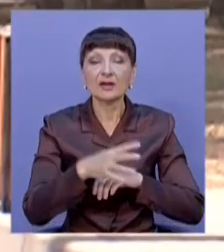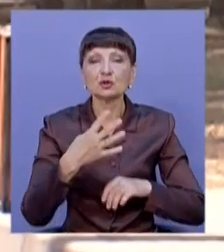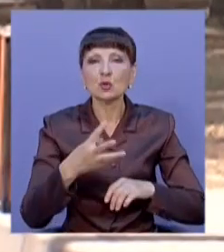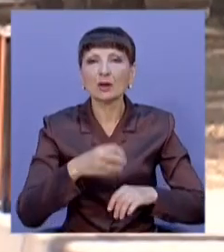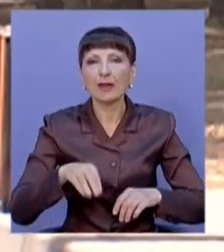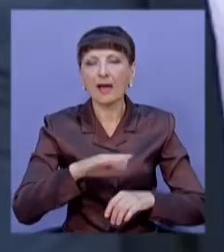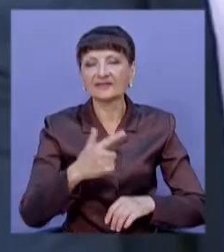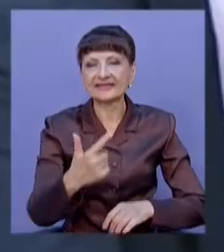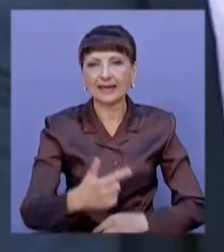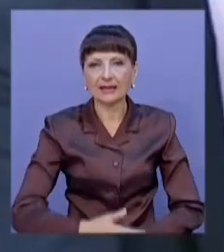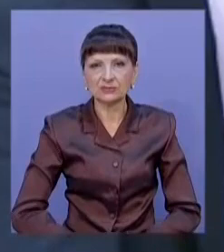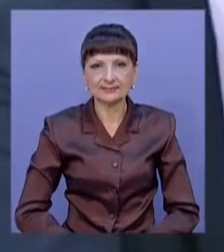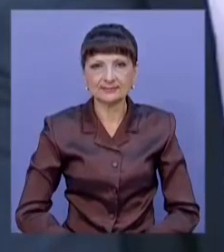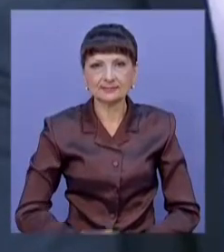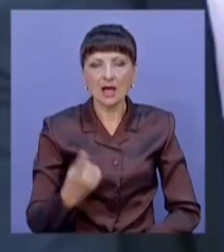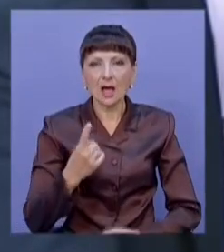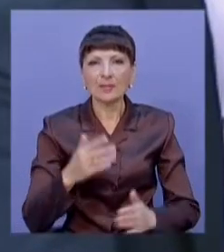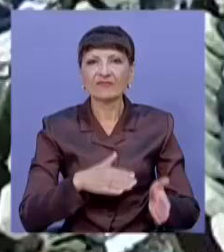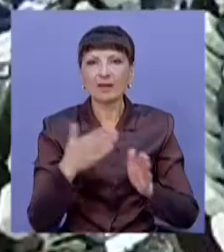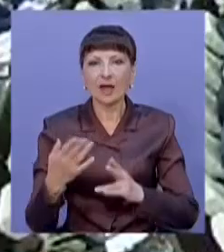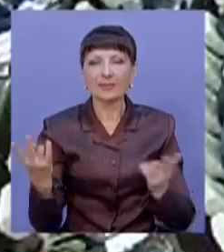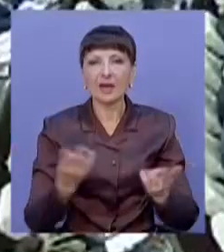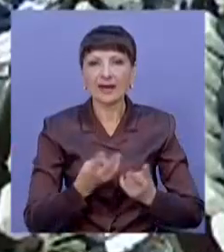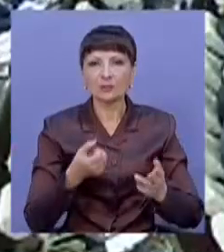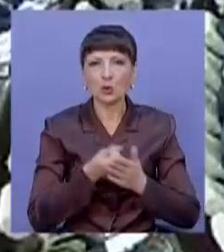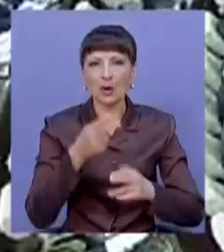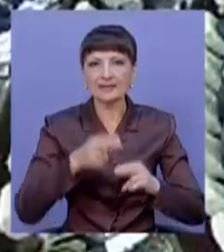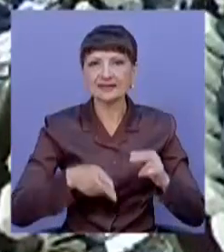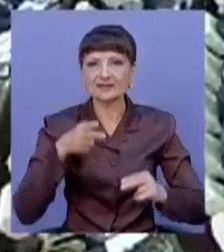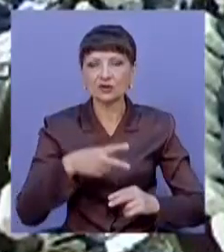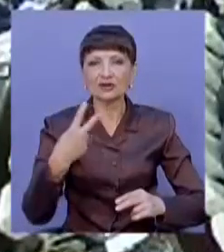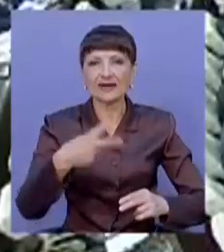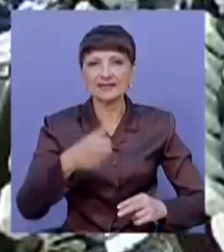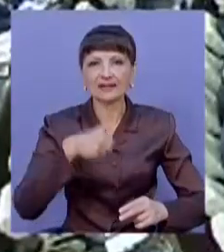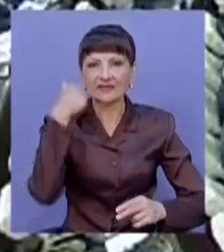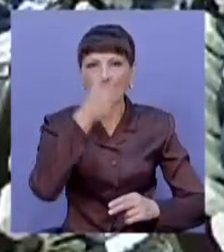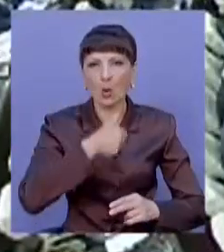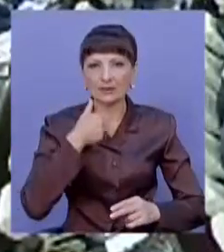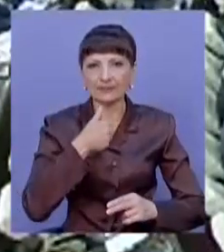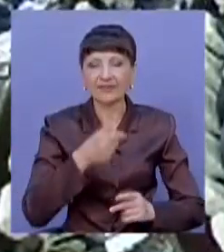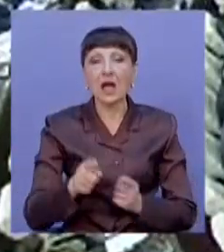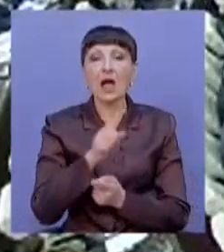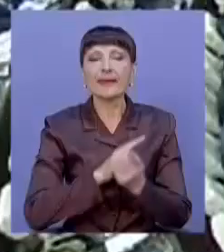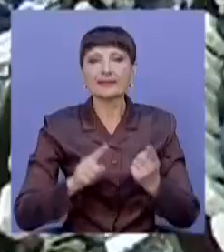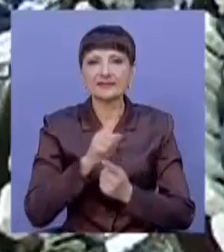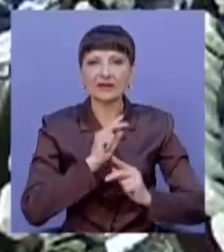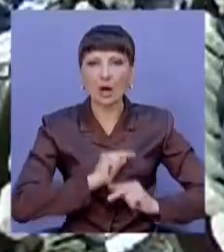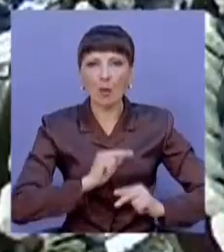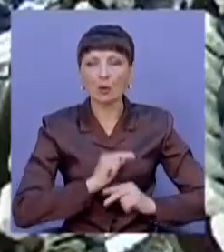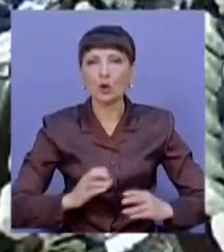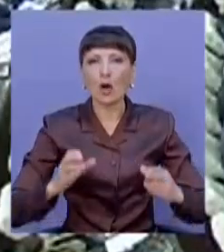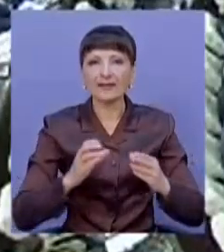миллиардов тенге. На первом этапе необходимо до конца 2020 года реорганизовать работу